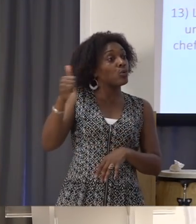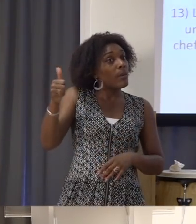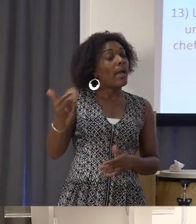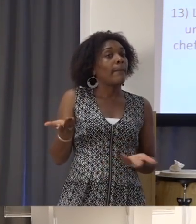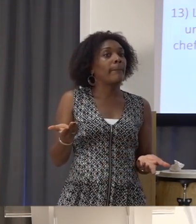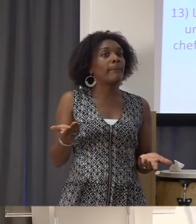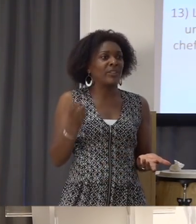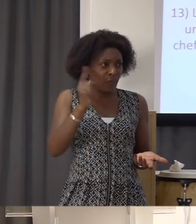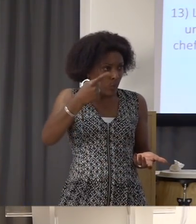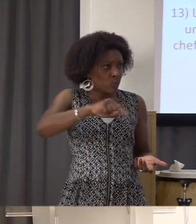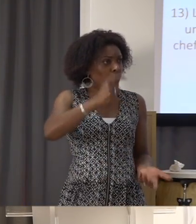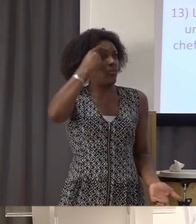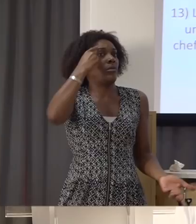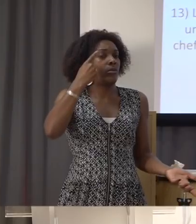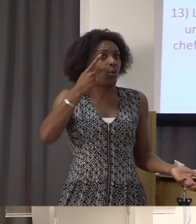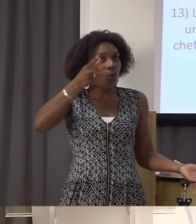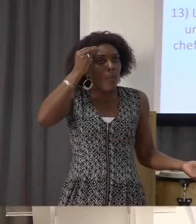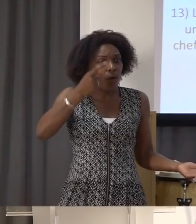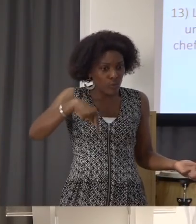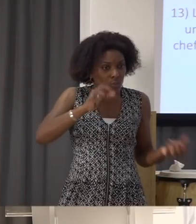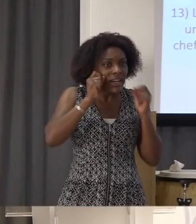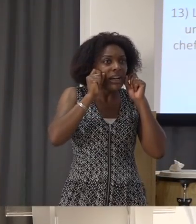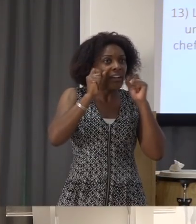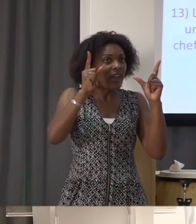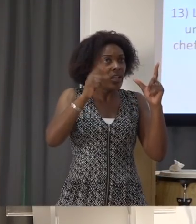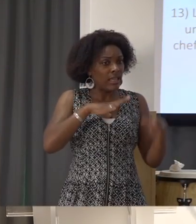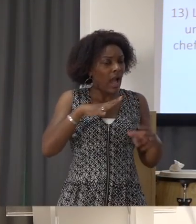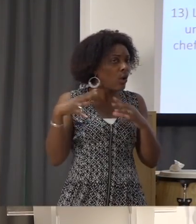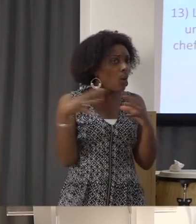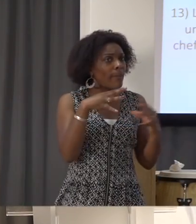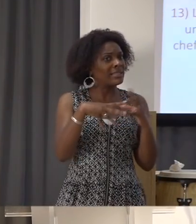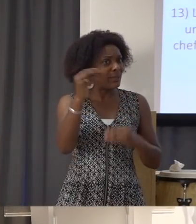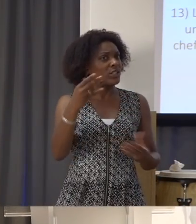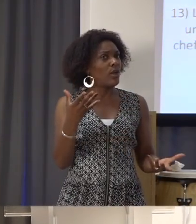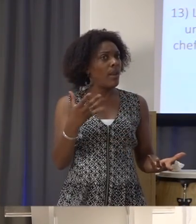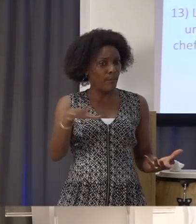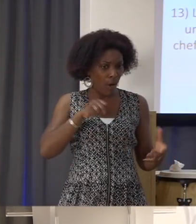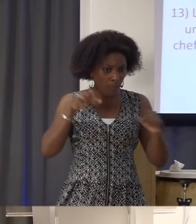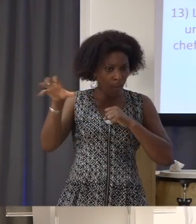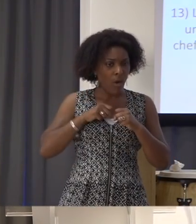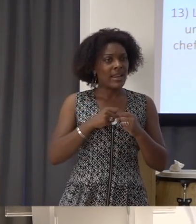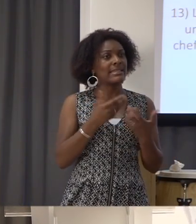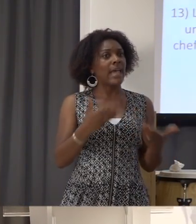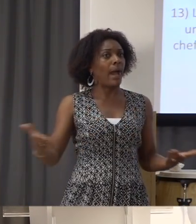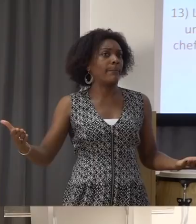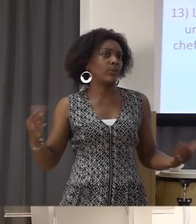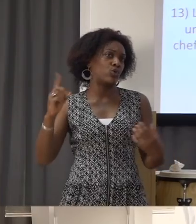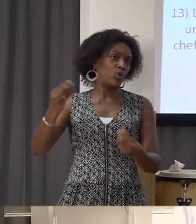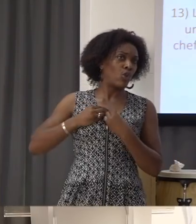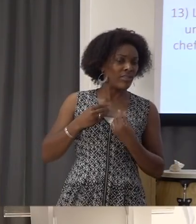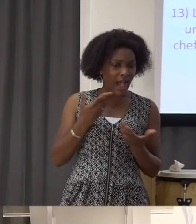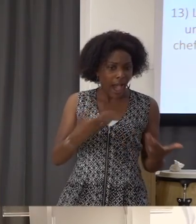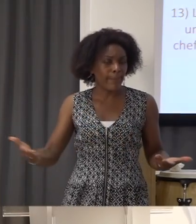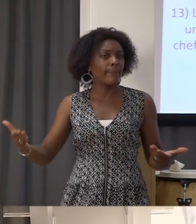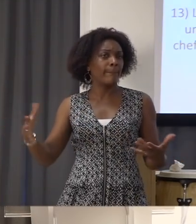Il faut que l'Église se lève et prenne les armes de